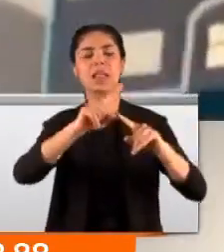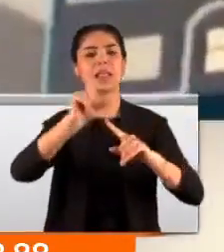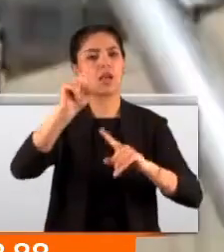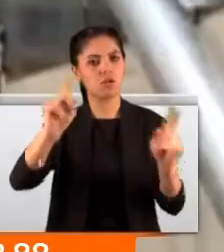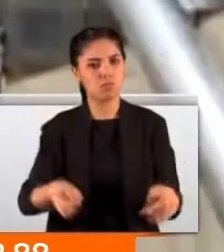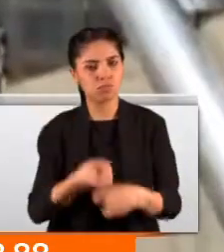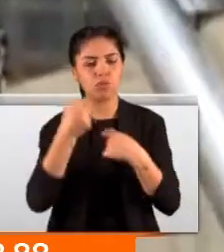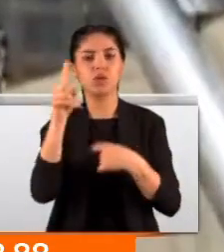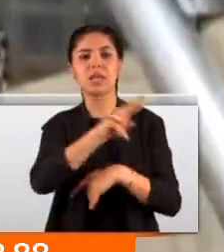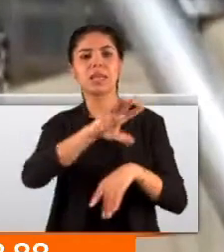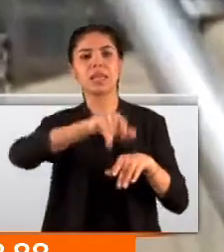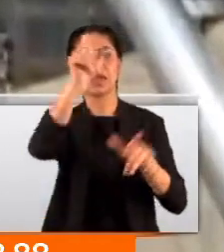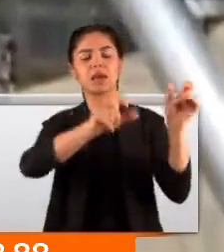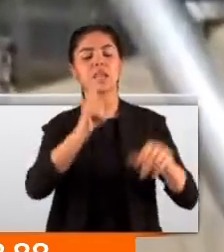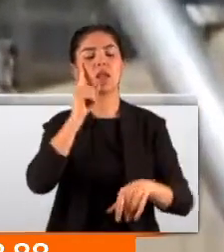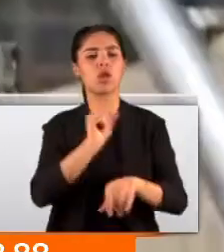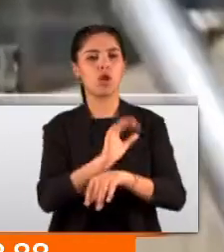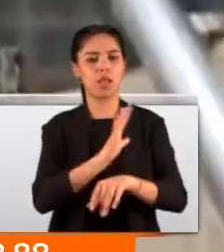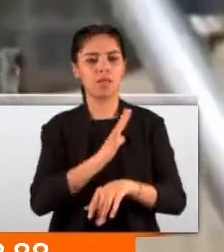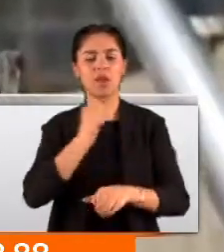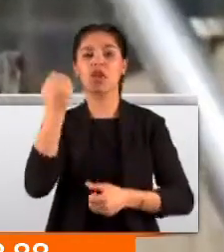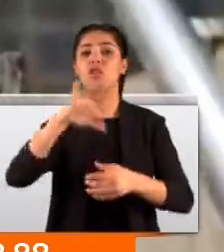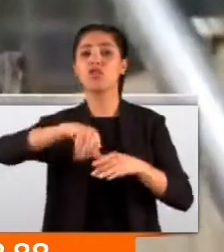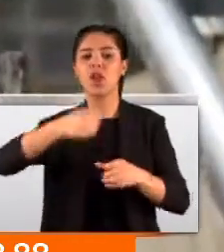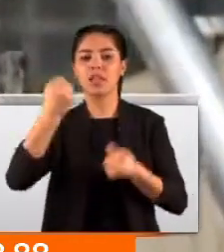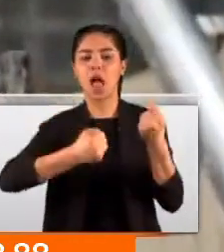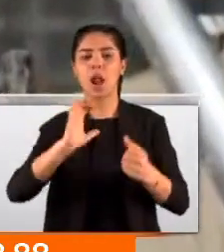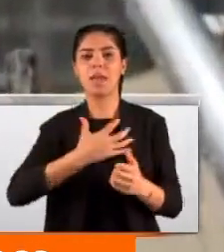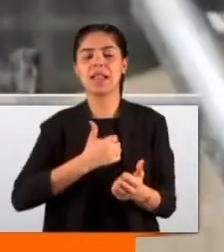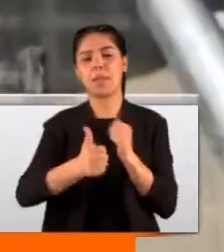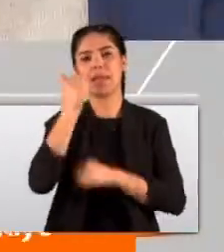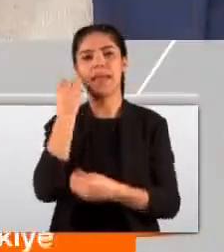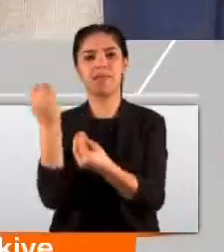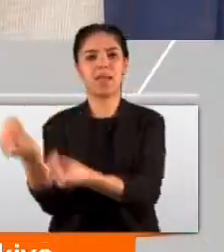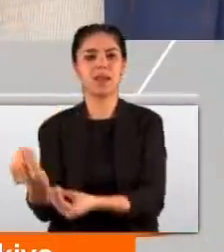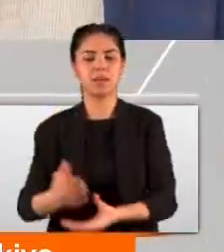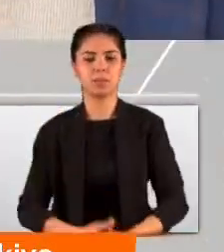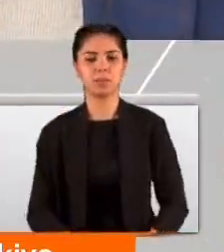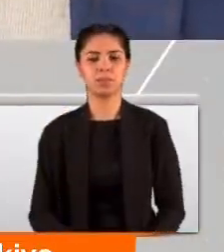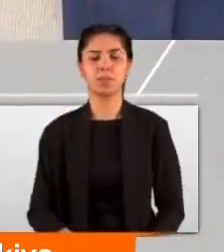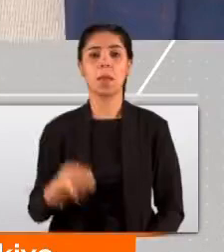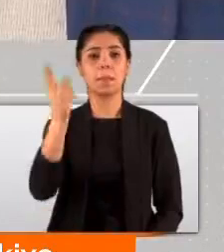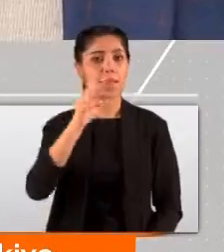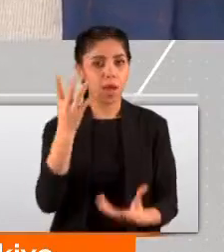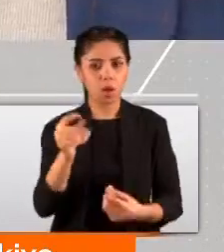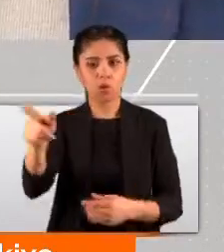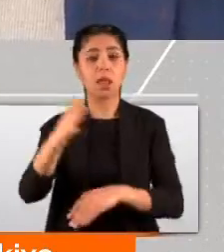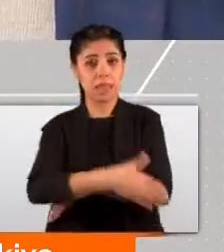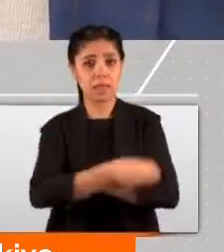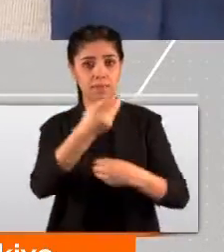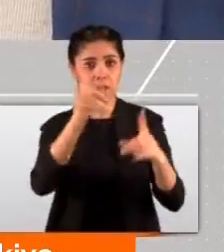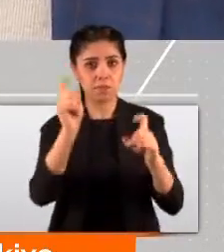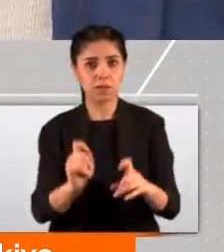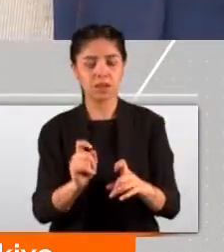tespit edildi. İki hırsız gözaltına alınırken çalıntı araçlar da sahiplerine teslim edildi. Tekrar böyle bir şey başına gelse durup yardımcı olur